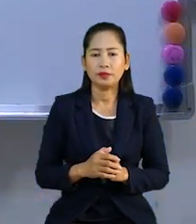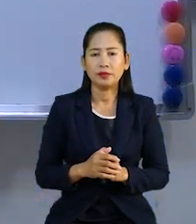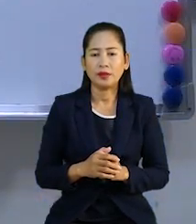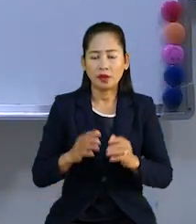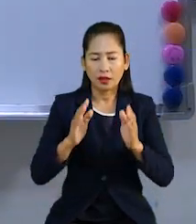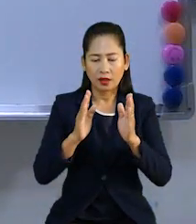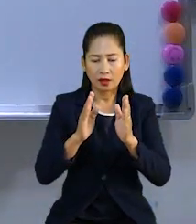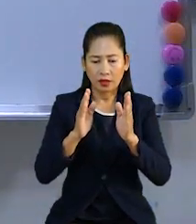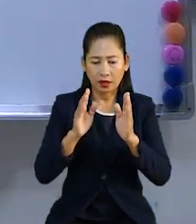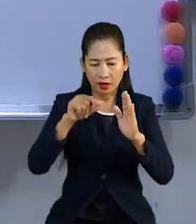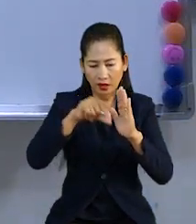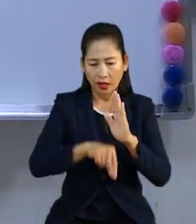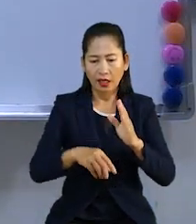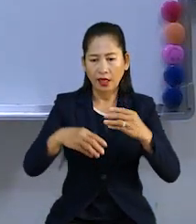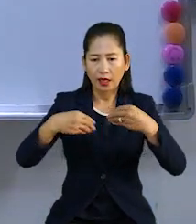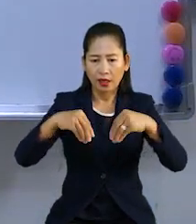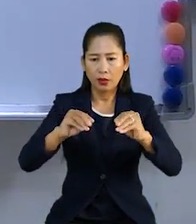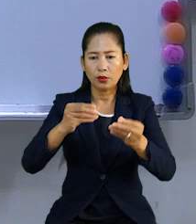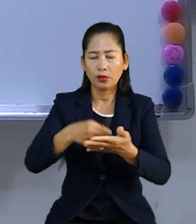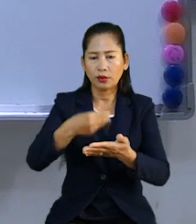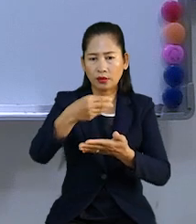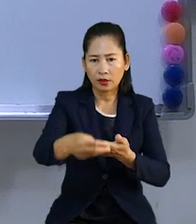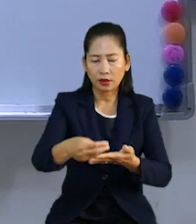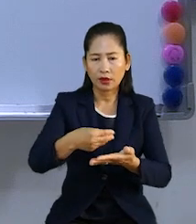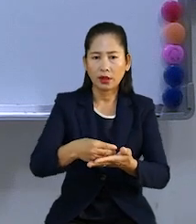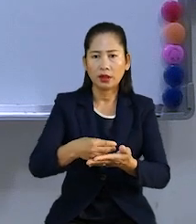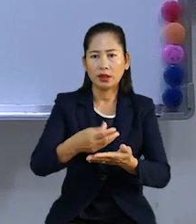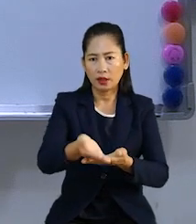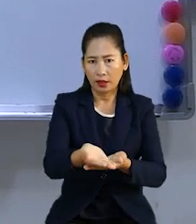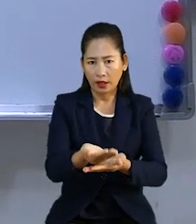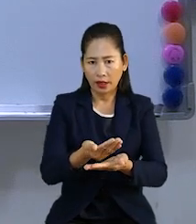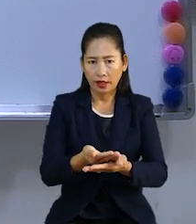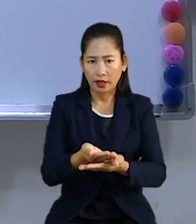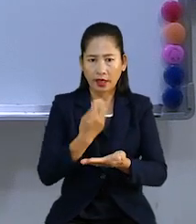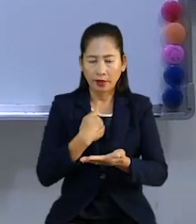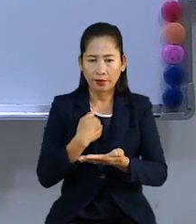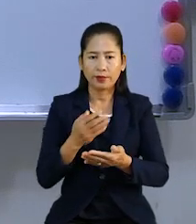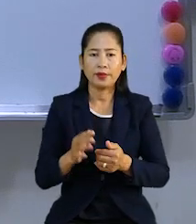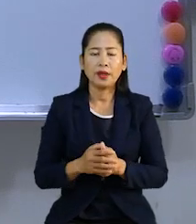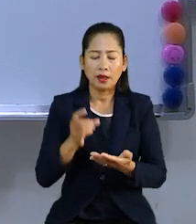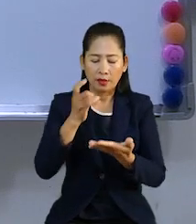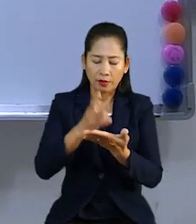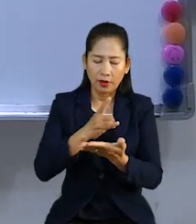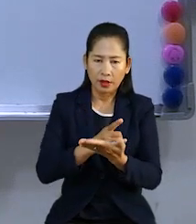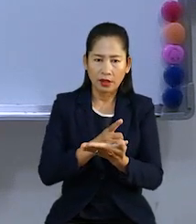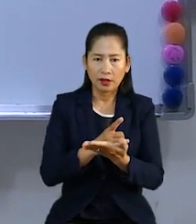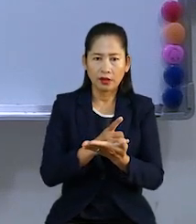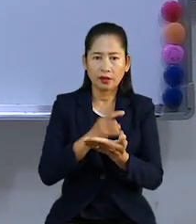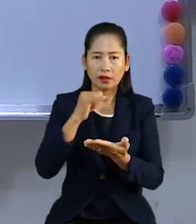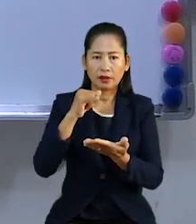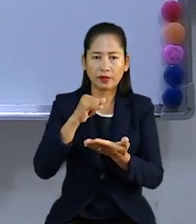cà lụa, tính, nâng ca ạp. Chà, mê riêng nít căn tay